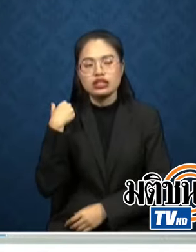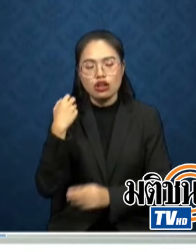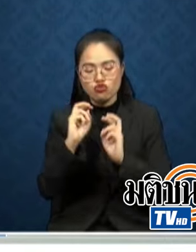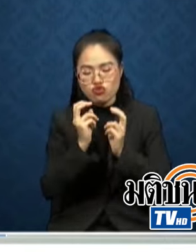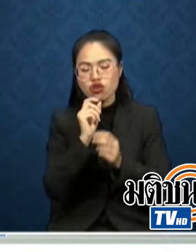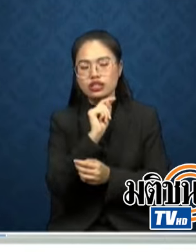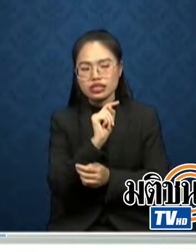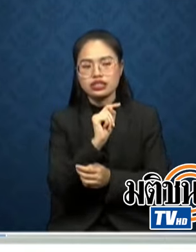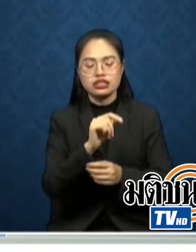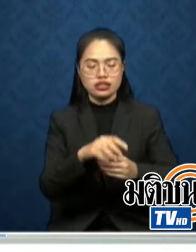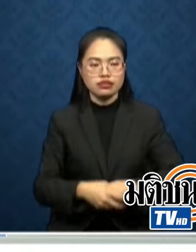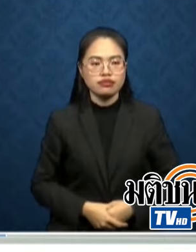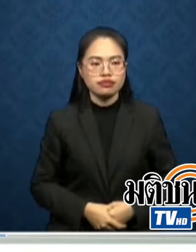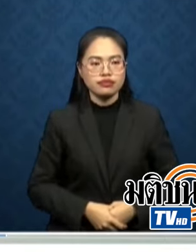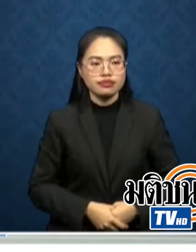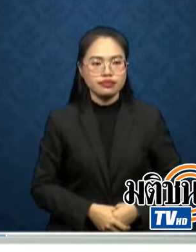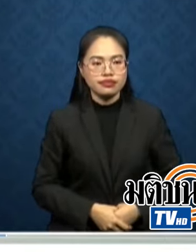ครับ